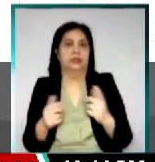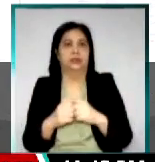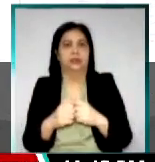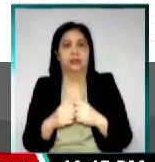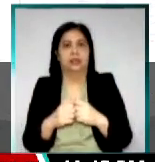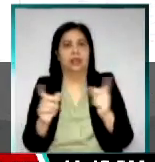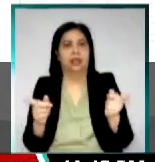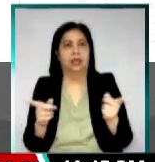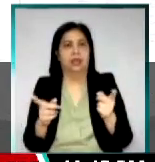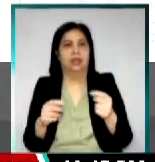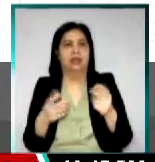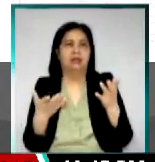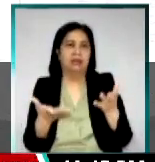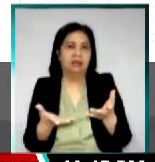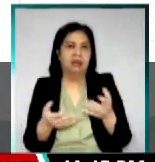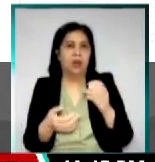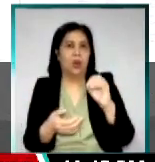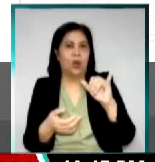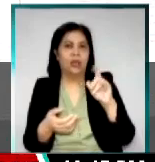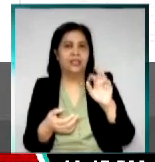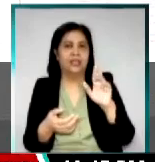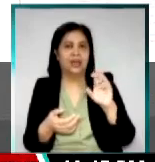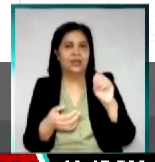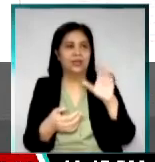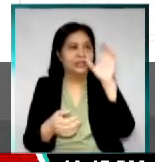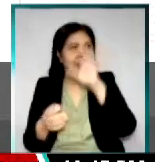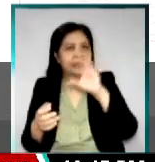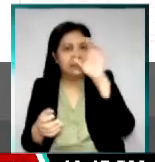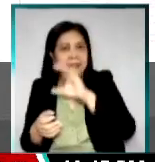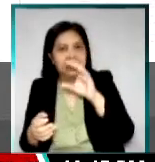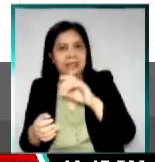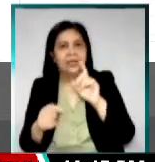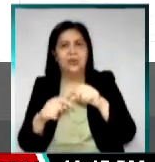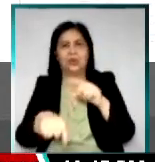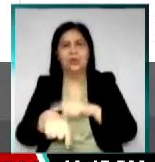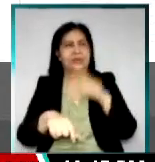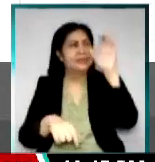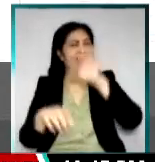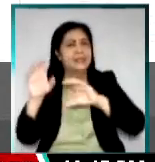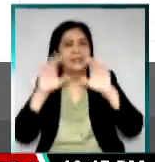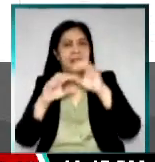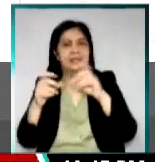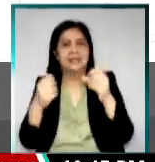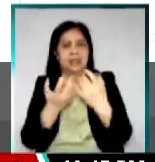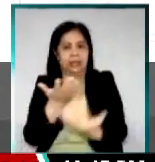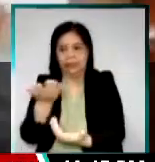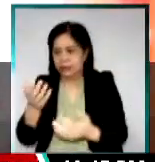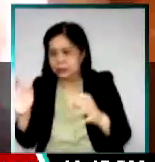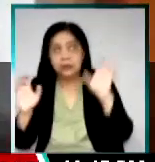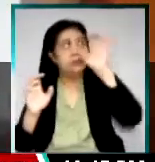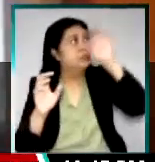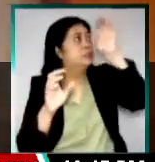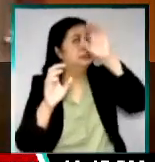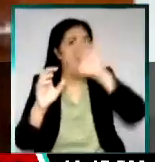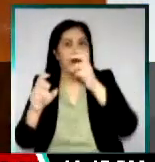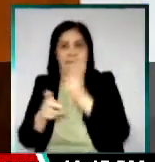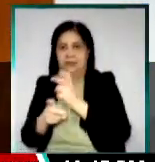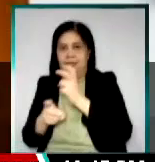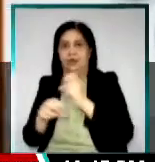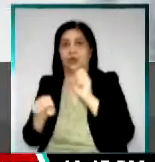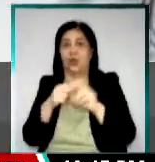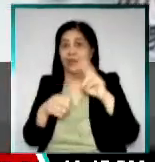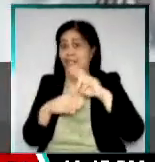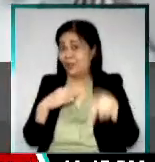much of oyster sauce. Doon mo palang siya hahanapin. It will take you so much time. Nasusunog na yung niluluto mo. Kaya ang resulta,